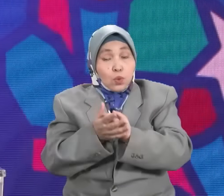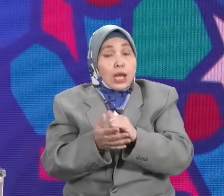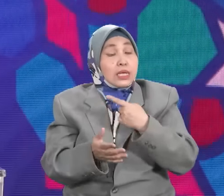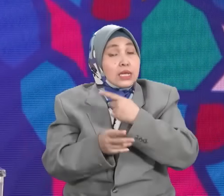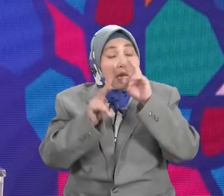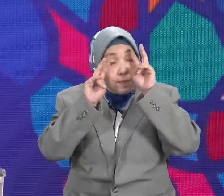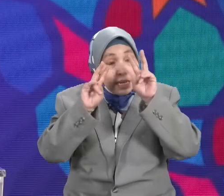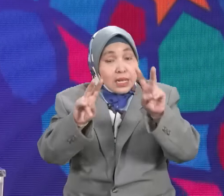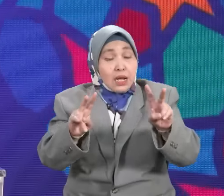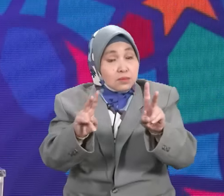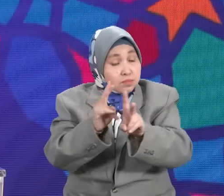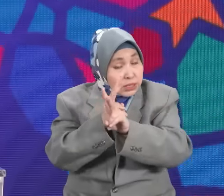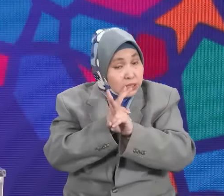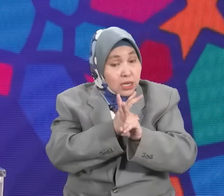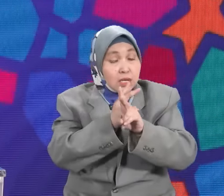kita melihat